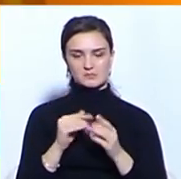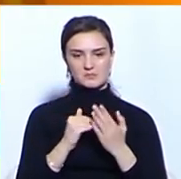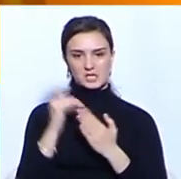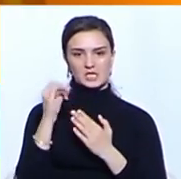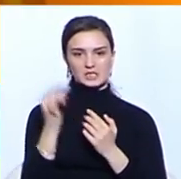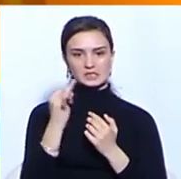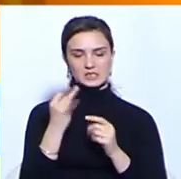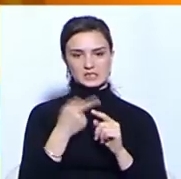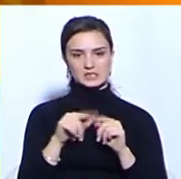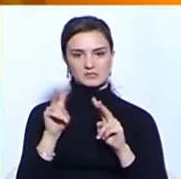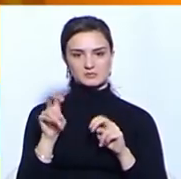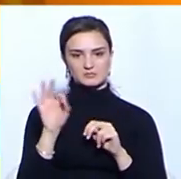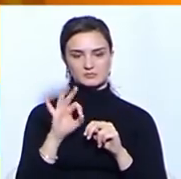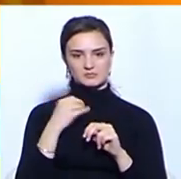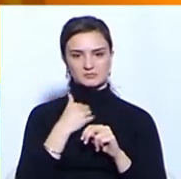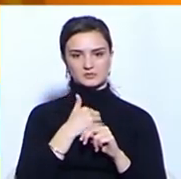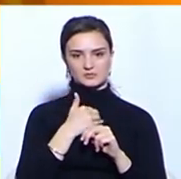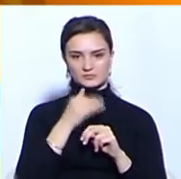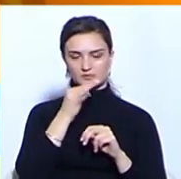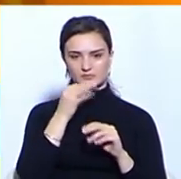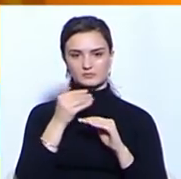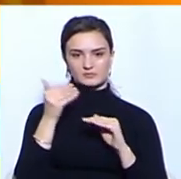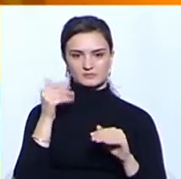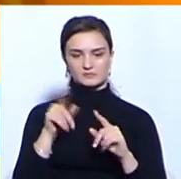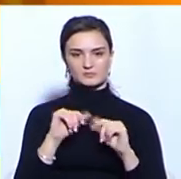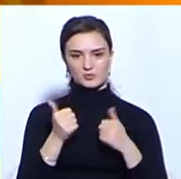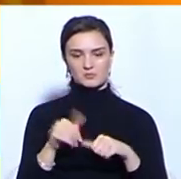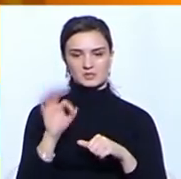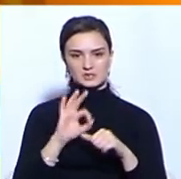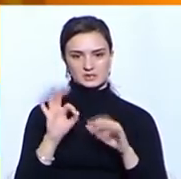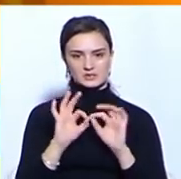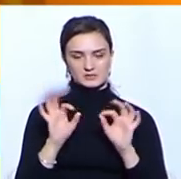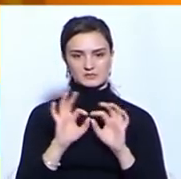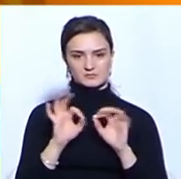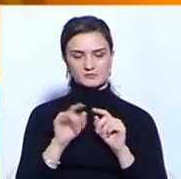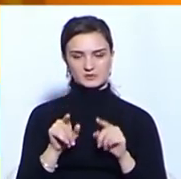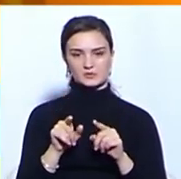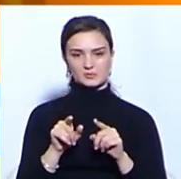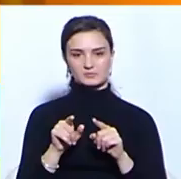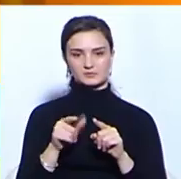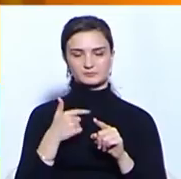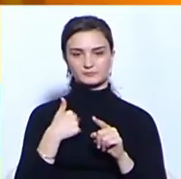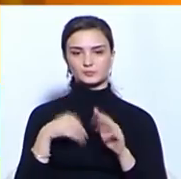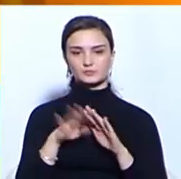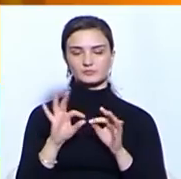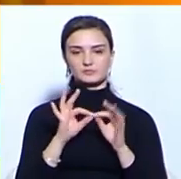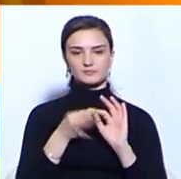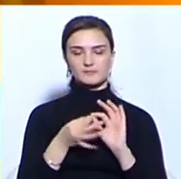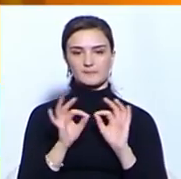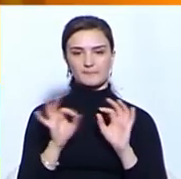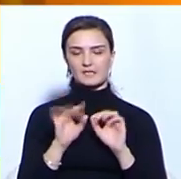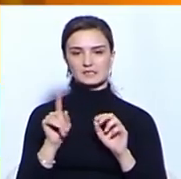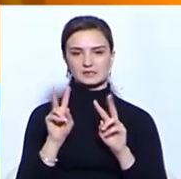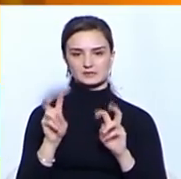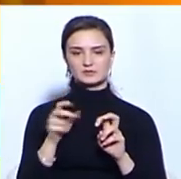მაღალია ინტერესი ამ თემის მიმართ, რომ მე მინდა ვიდრე მიდგომაზე ვისაუბრებდი და ვიდრე მეთოდზე ვისაუბრებ, ჩვენ უფრო დეტალურად განმარტოთ,